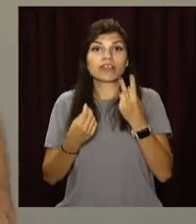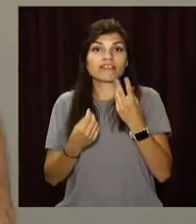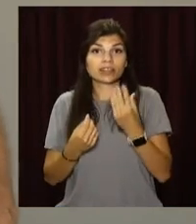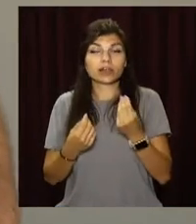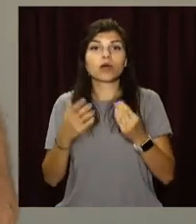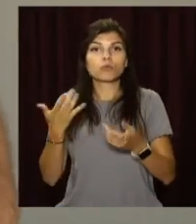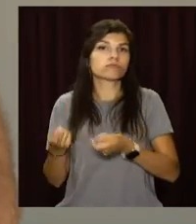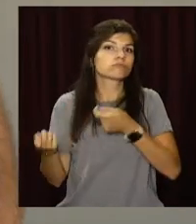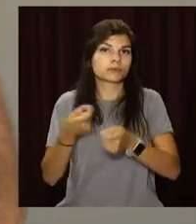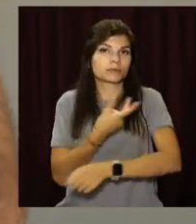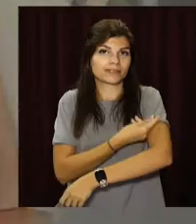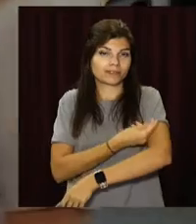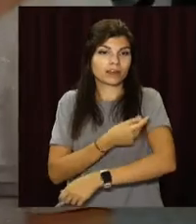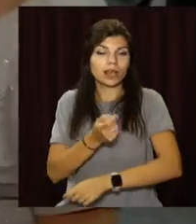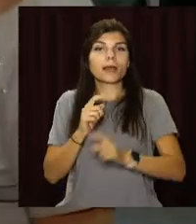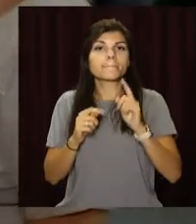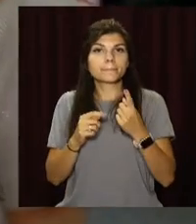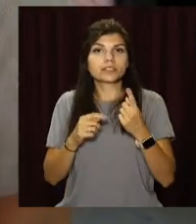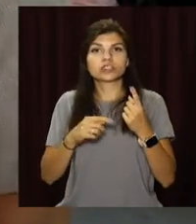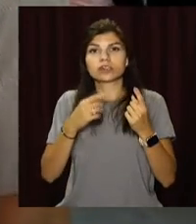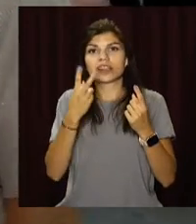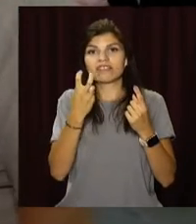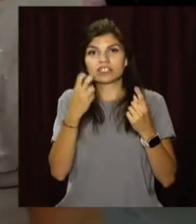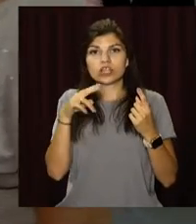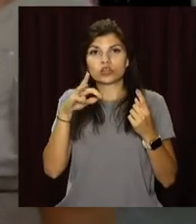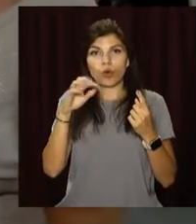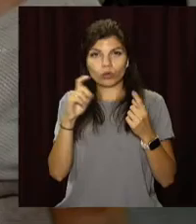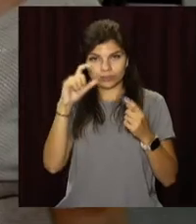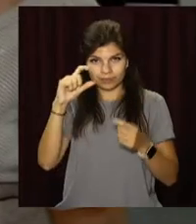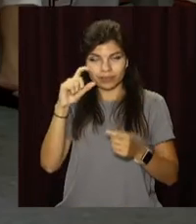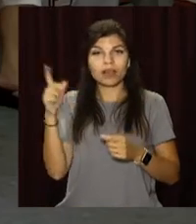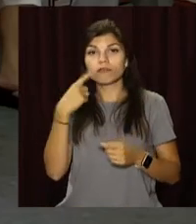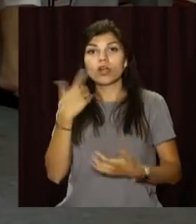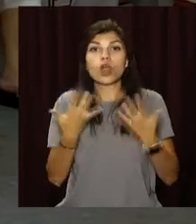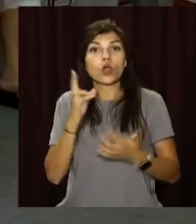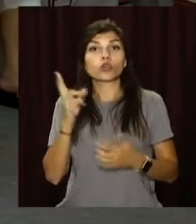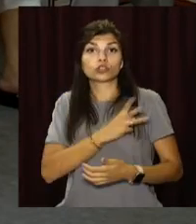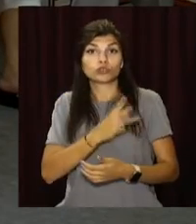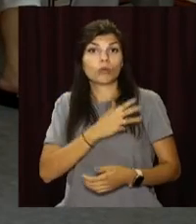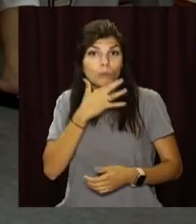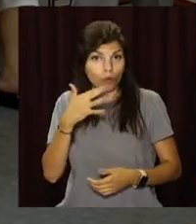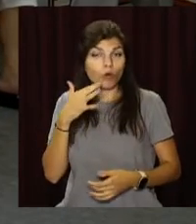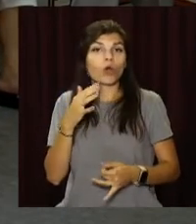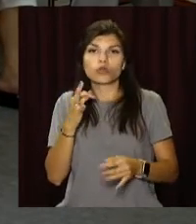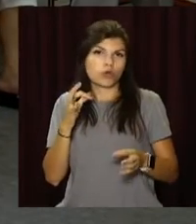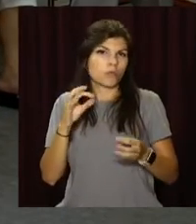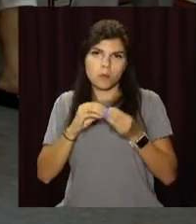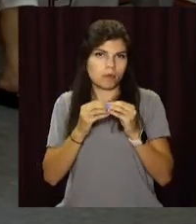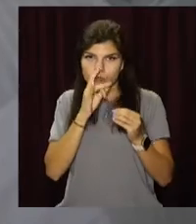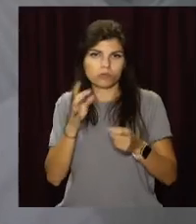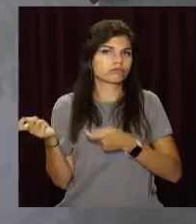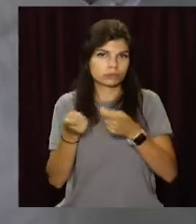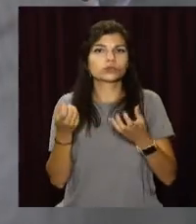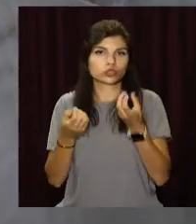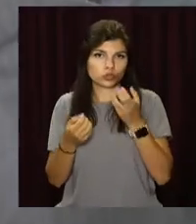місто отримує нову партію вакцини. Перша склала 200 доз. Чиновники ж запевнили, якщо охочих буде більше, то труднощів не виникне.